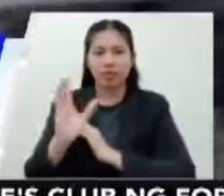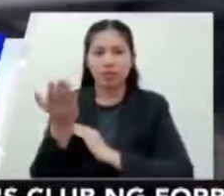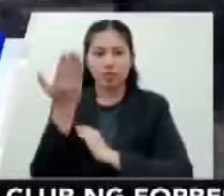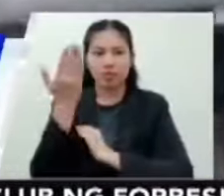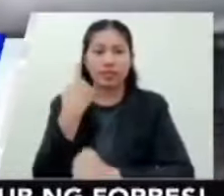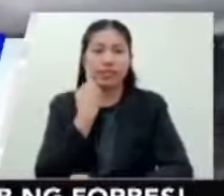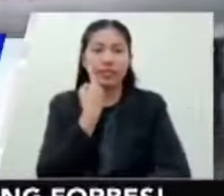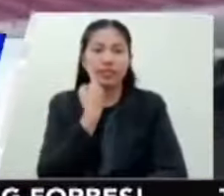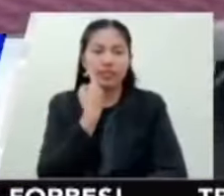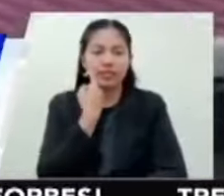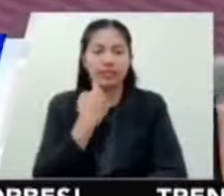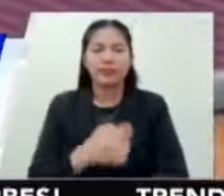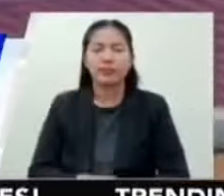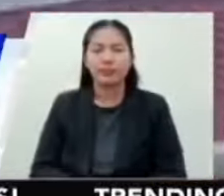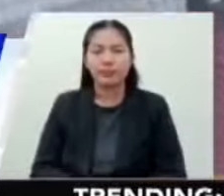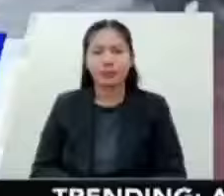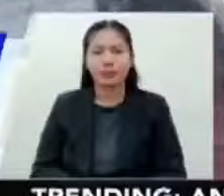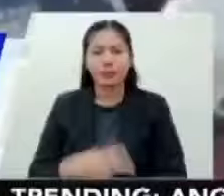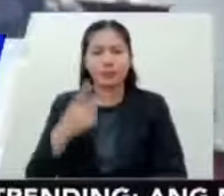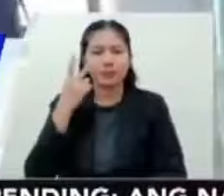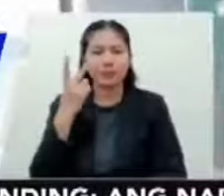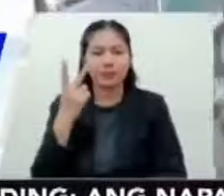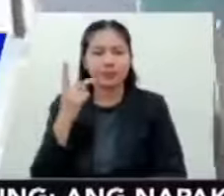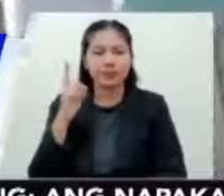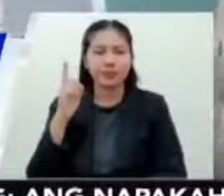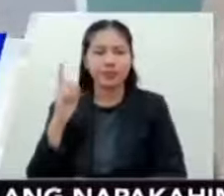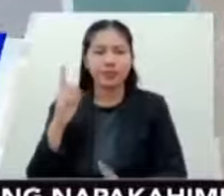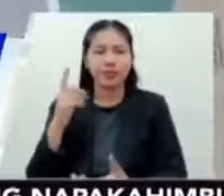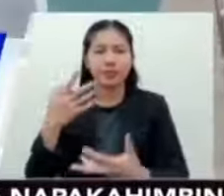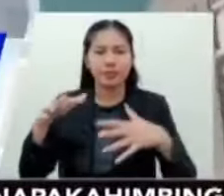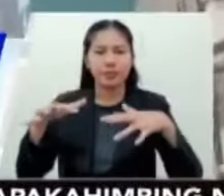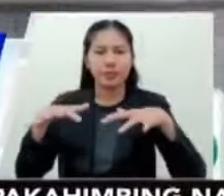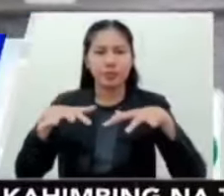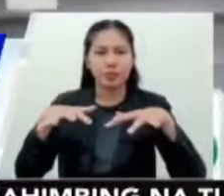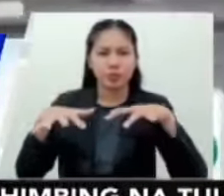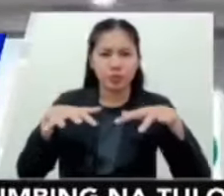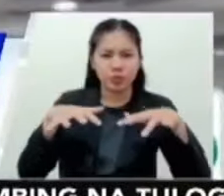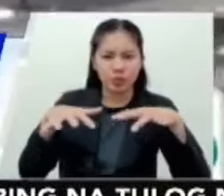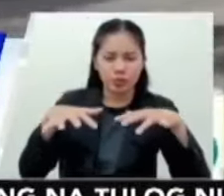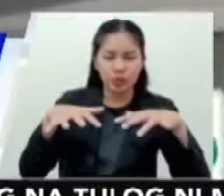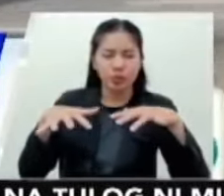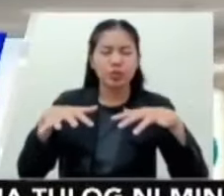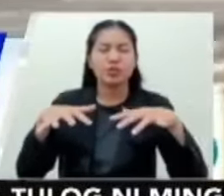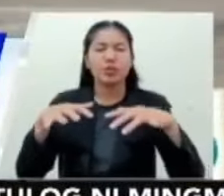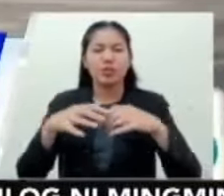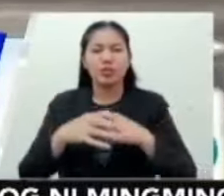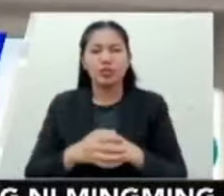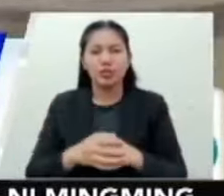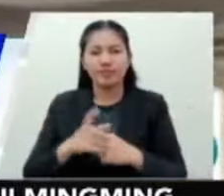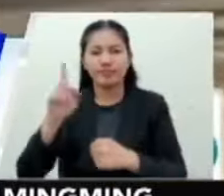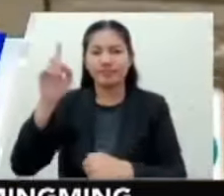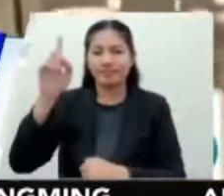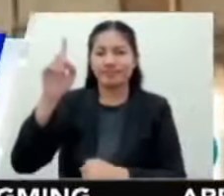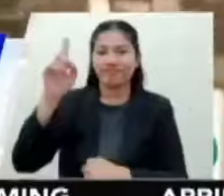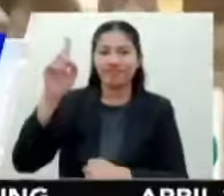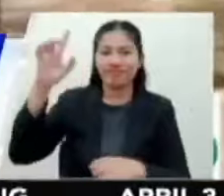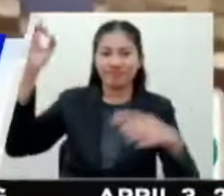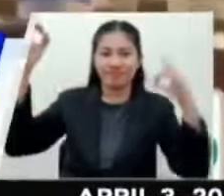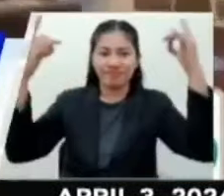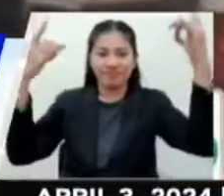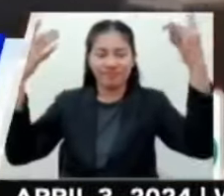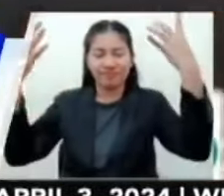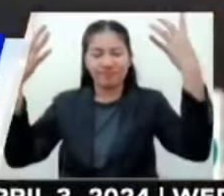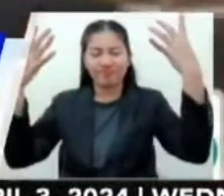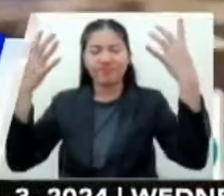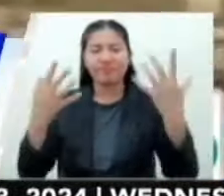naman ang pag-alog ng mga telebisyon, mga ilaw at mga kisame ng isang gusali sa Taipei. Sabi ng Electricity Company